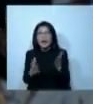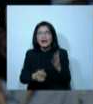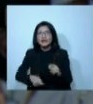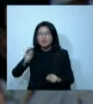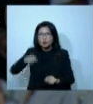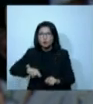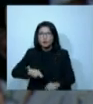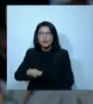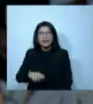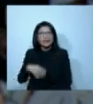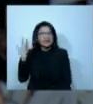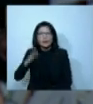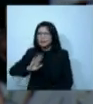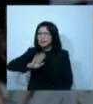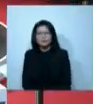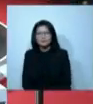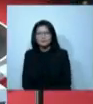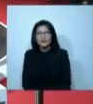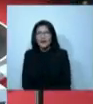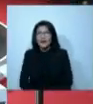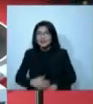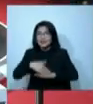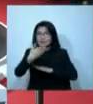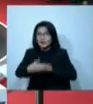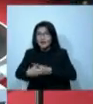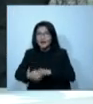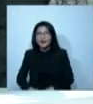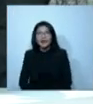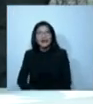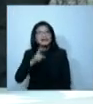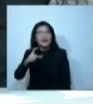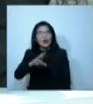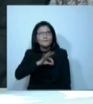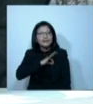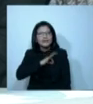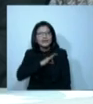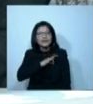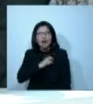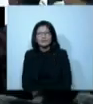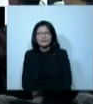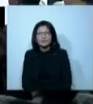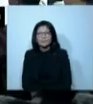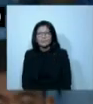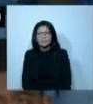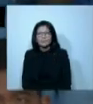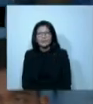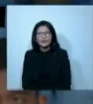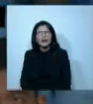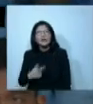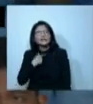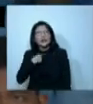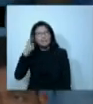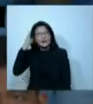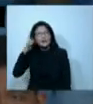pemimpin masa depan adalah mereka yang tidak terlampau memancing keributan-keributan kan fotongan-fotongan video ini yang saya kira ditambahkan